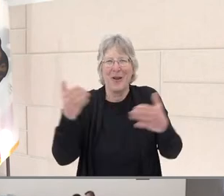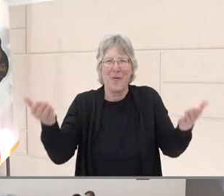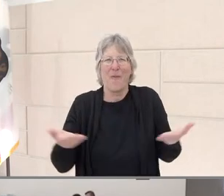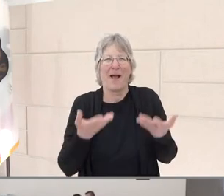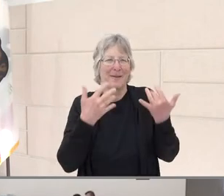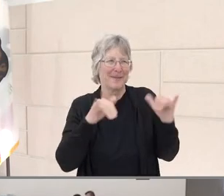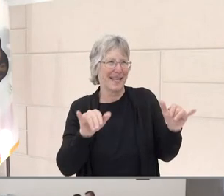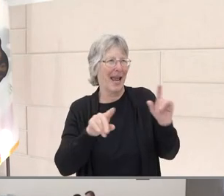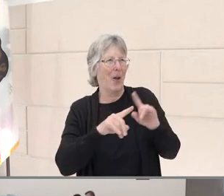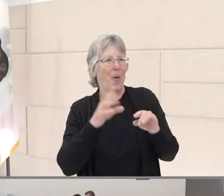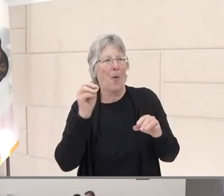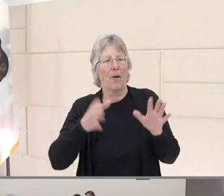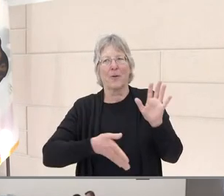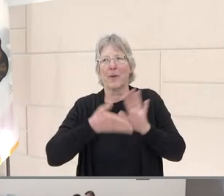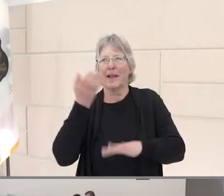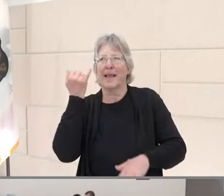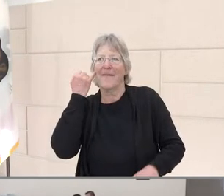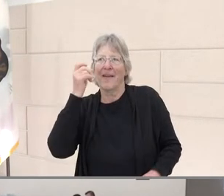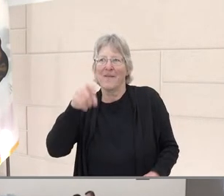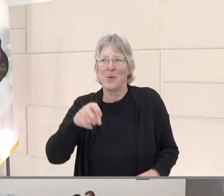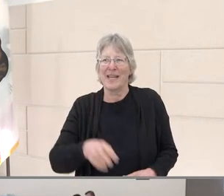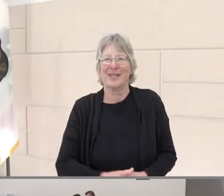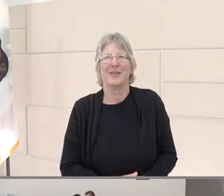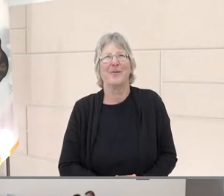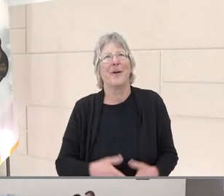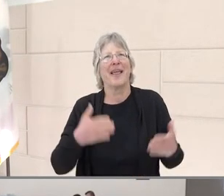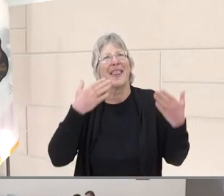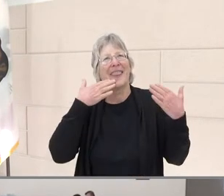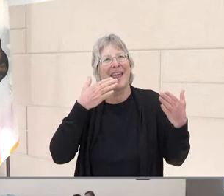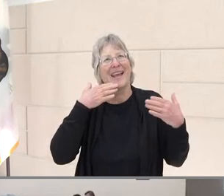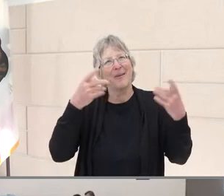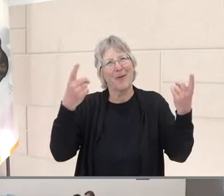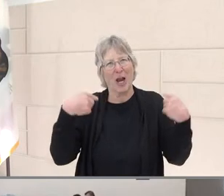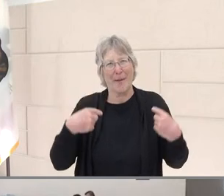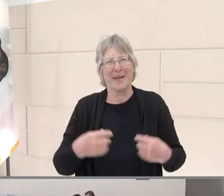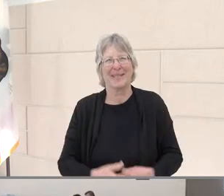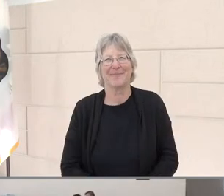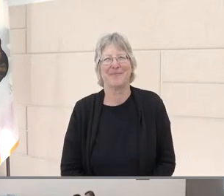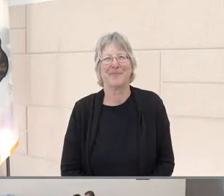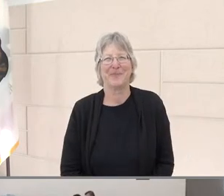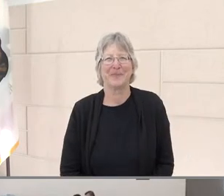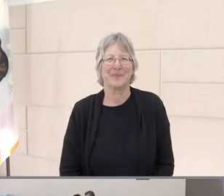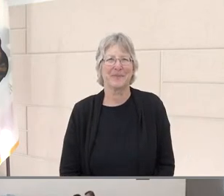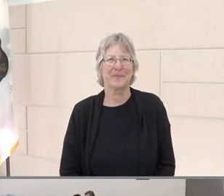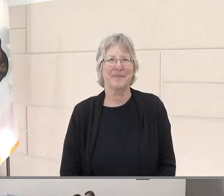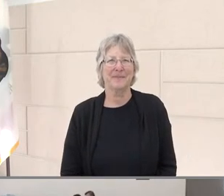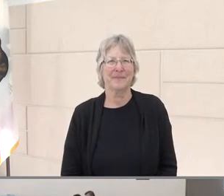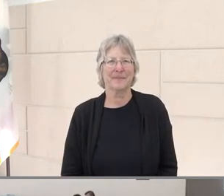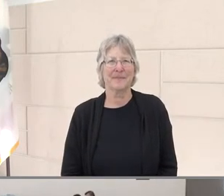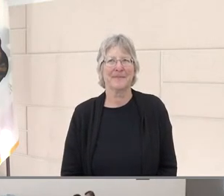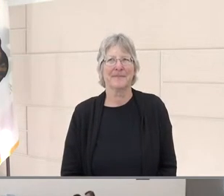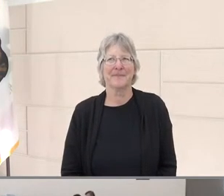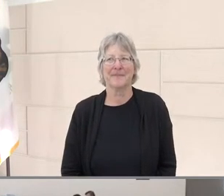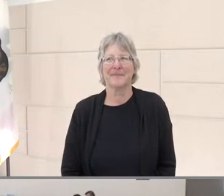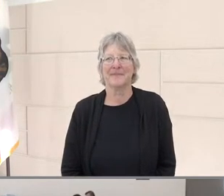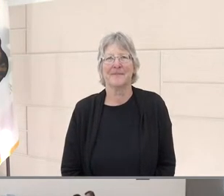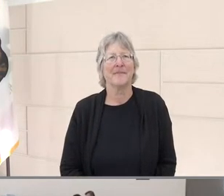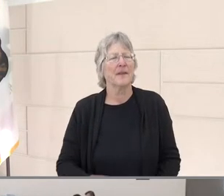ឡប់ទៅផ្ទះវិញក៏ទៅចាស់ហើយបើសិនជាចង់នៅទីនេះក៏បានដែរប៉ុន្តែទោះយ៉ាងណាក៏សូមអរគុណដែលបានមកទីកន្